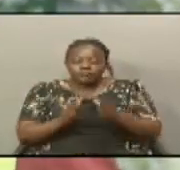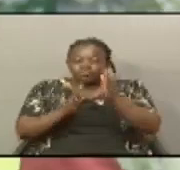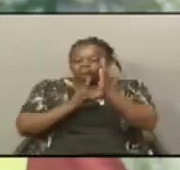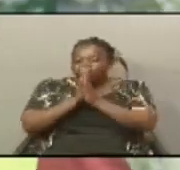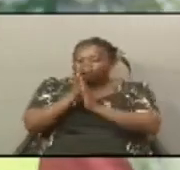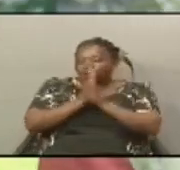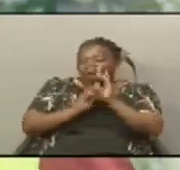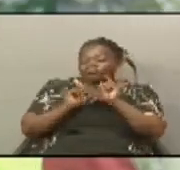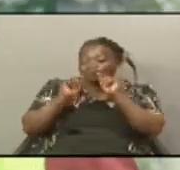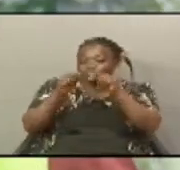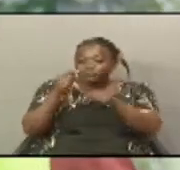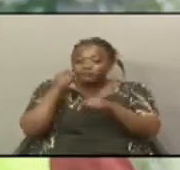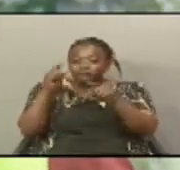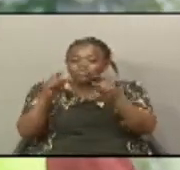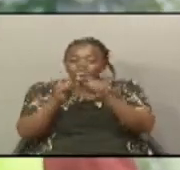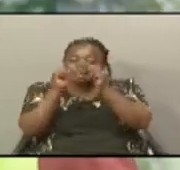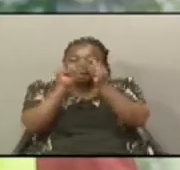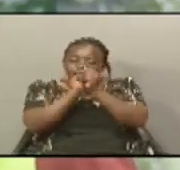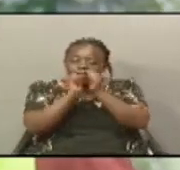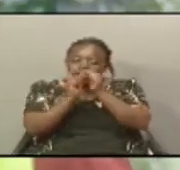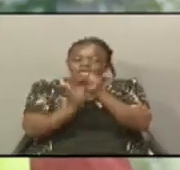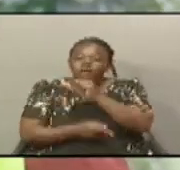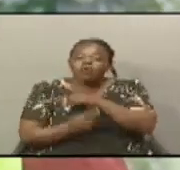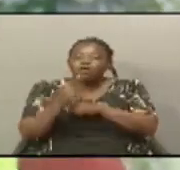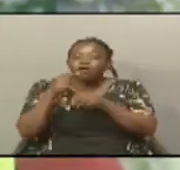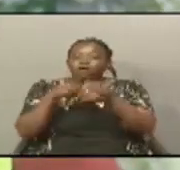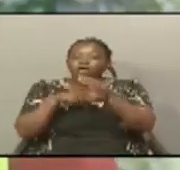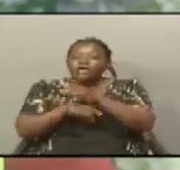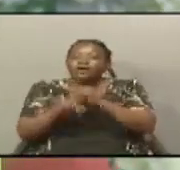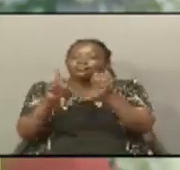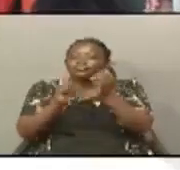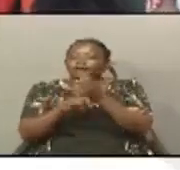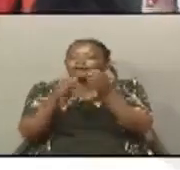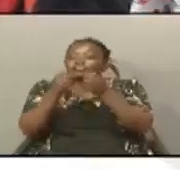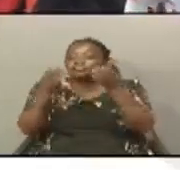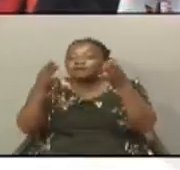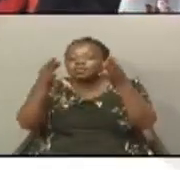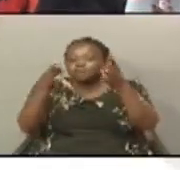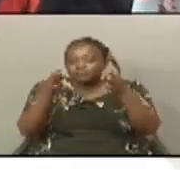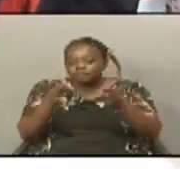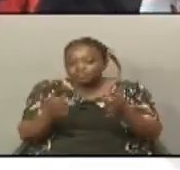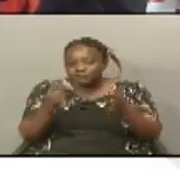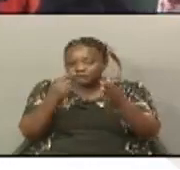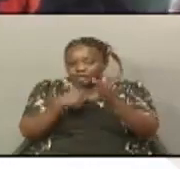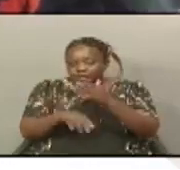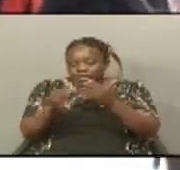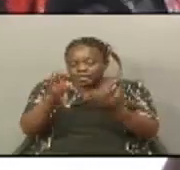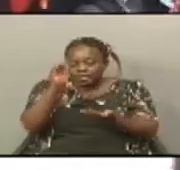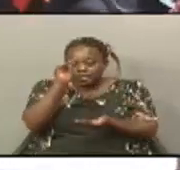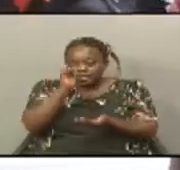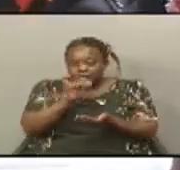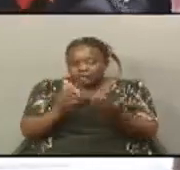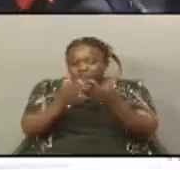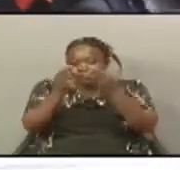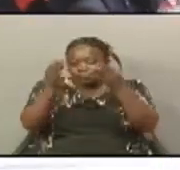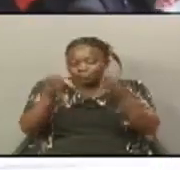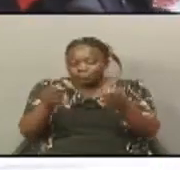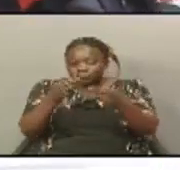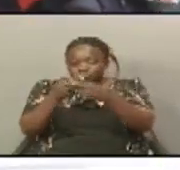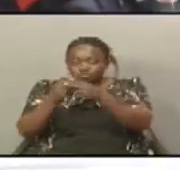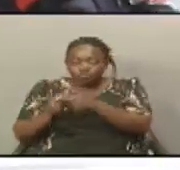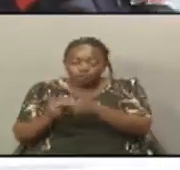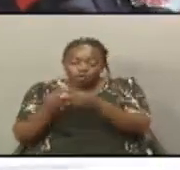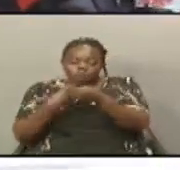tubesunga mujje mulabe mutwalo gumugoka ojja kufuna ebintu binji nyo agamba tibasize ko buli kimo nga bw'opangisa